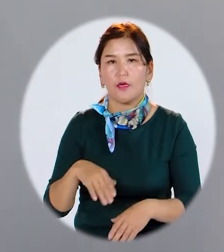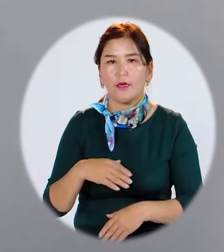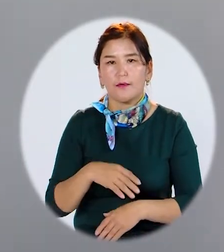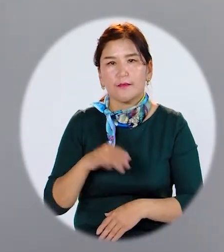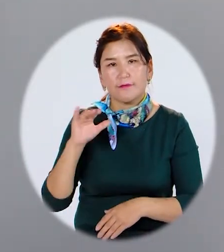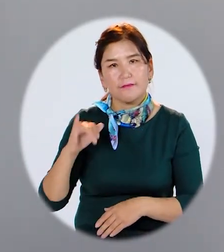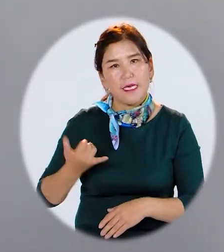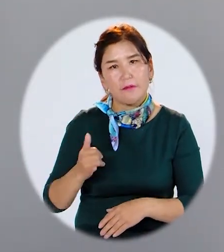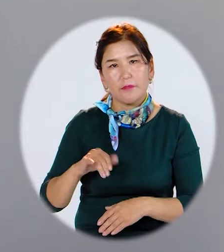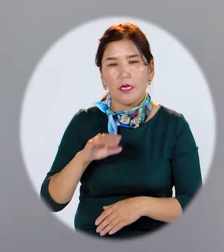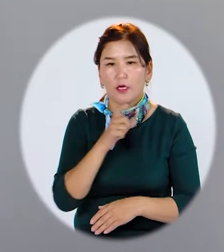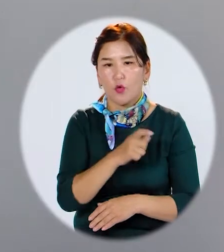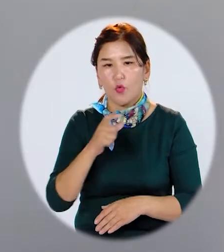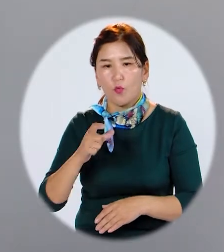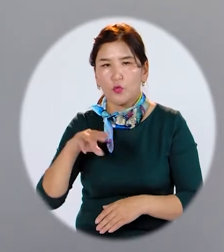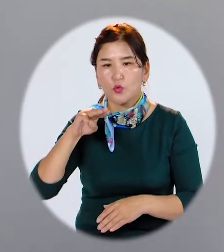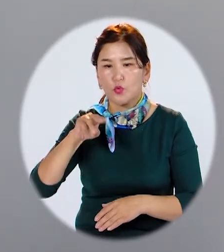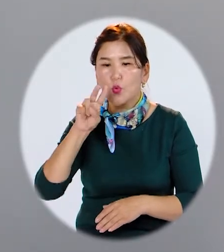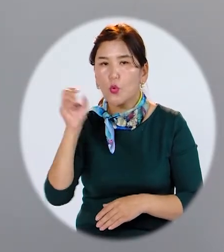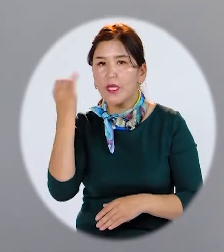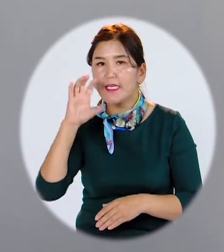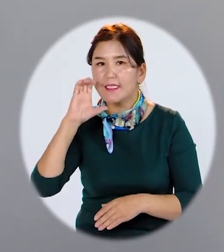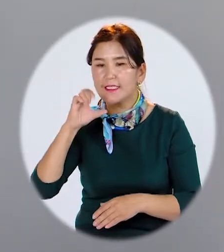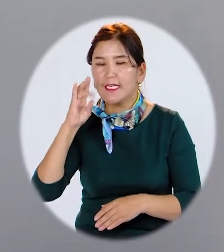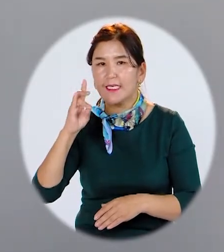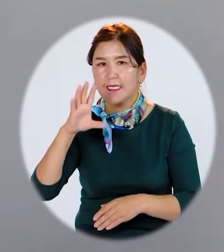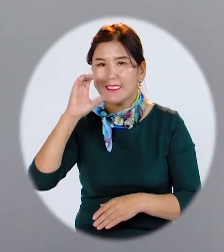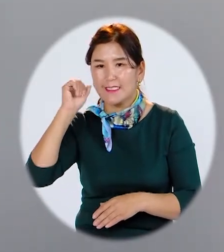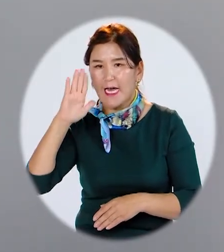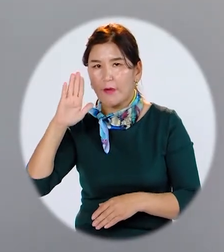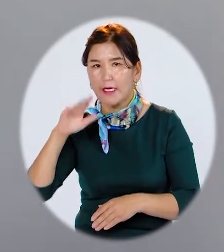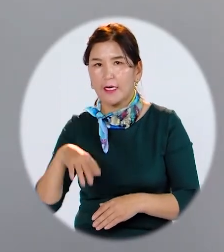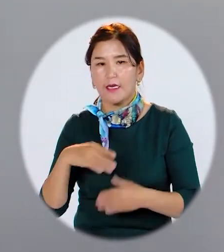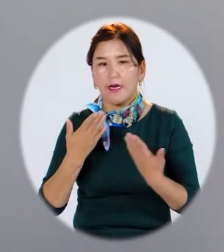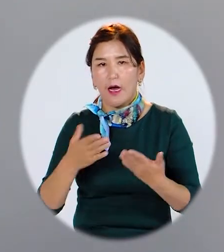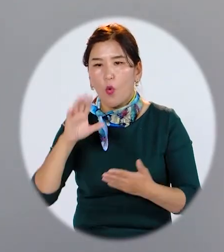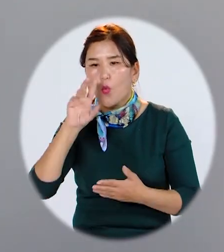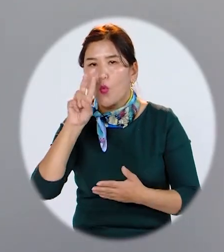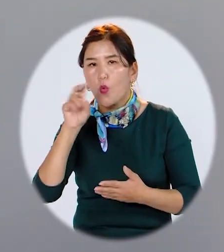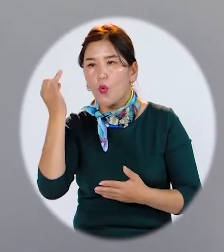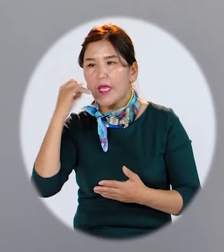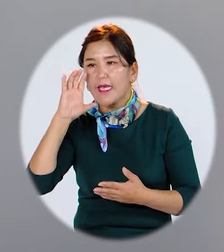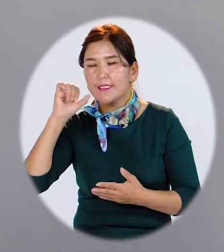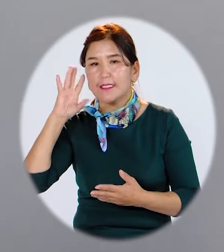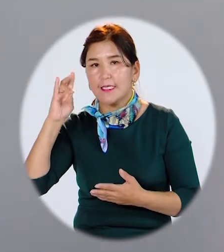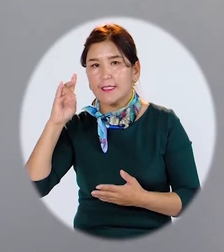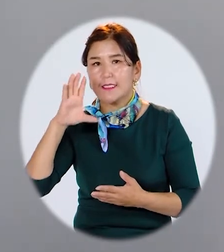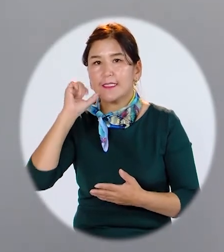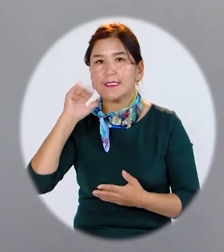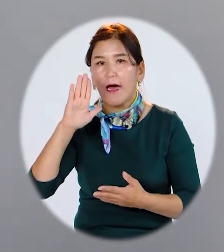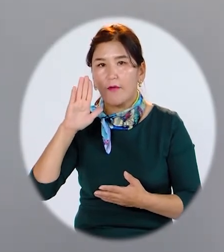савыг хийсэн түүхийн эдээр нь үүсэн савч гэж нэрлэдэг. Яагаад түйсэн савыг хос модны үсээр хийдэг